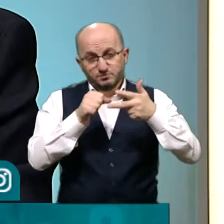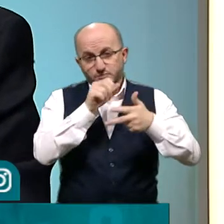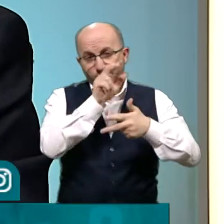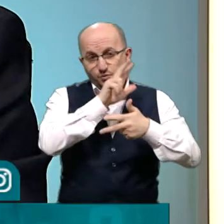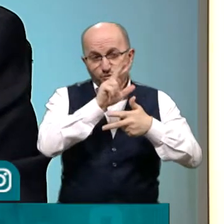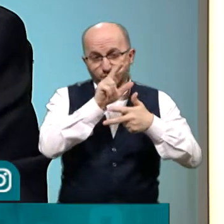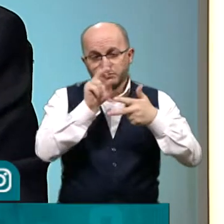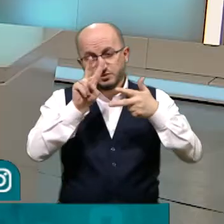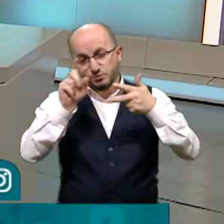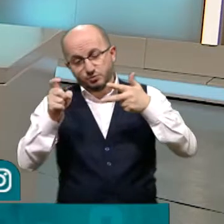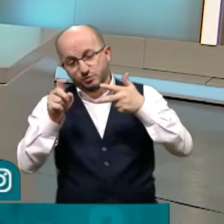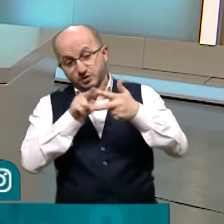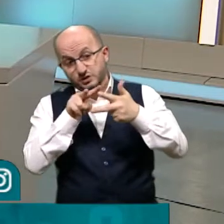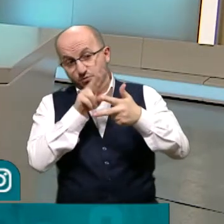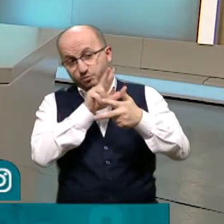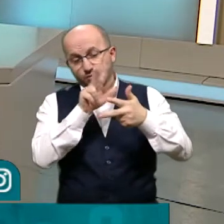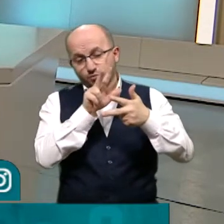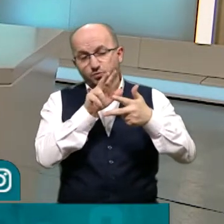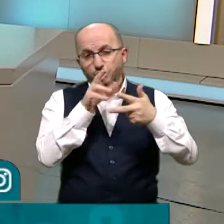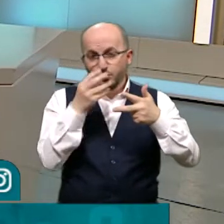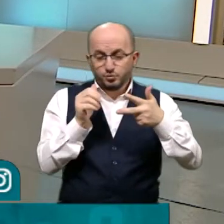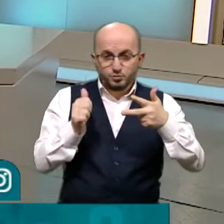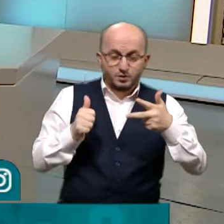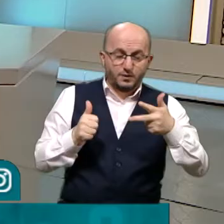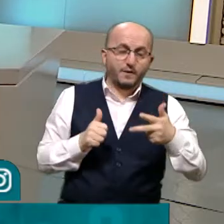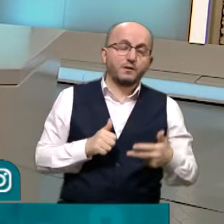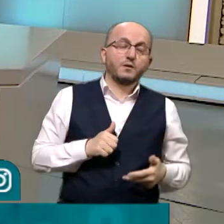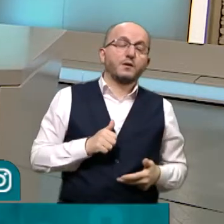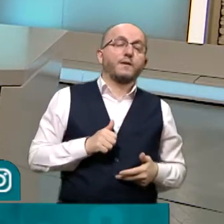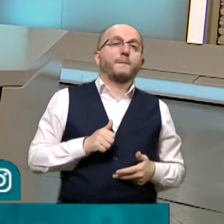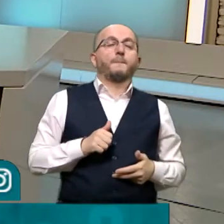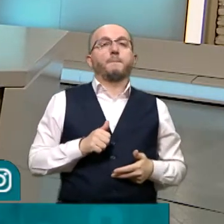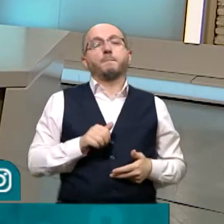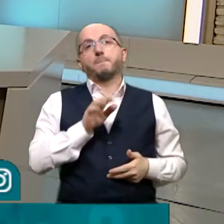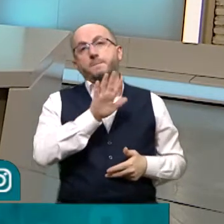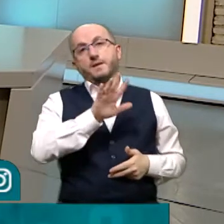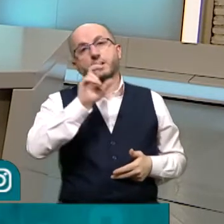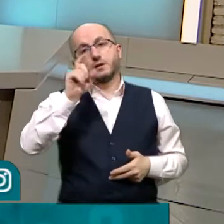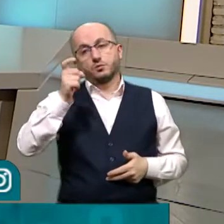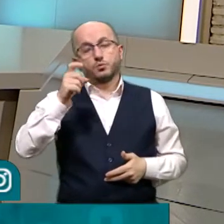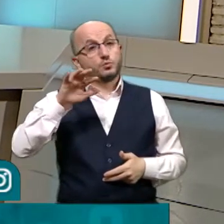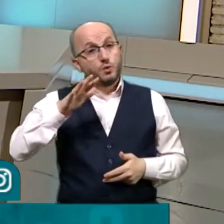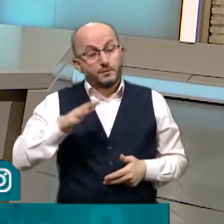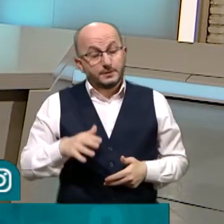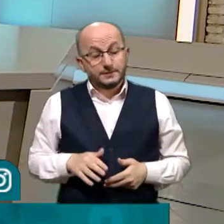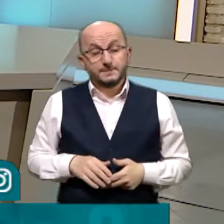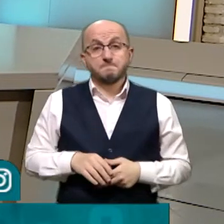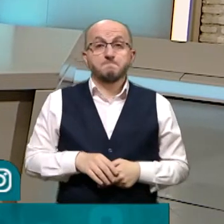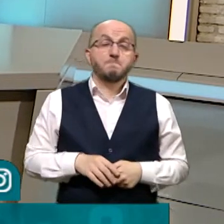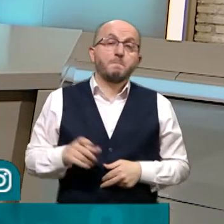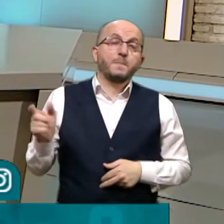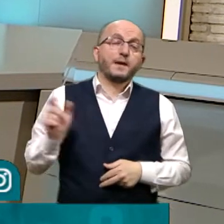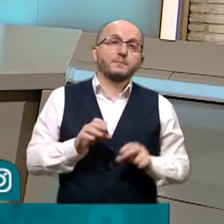29 -38 günler olur Ya böyle işte atmış olabilir sana bazen 59 59 olabilir fakat biz ayın